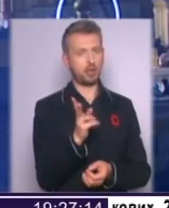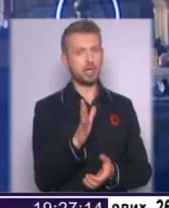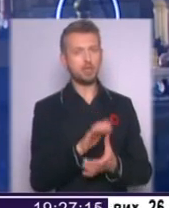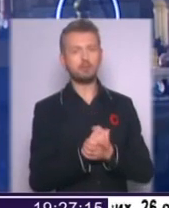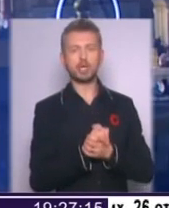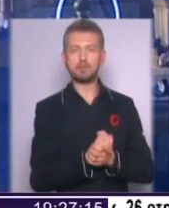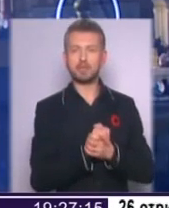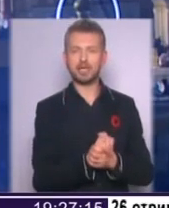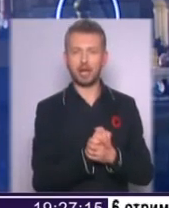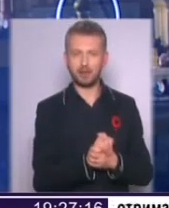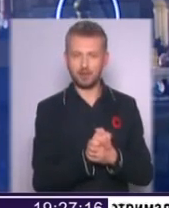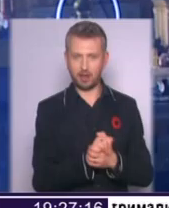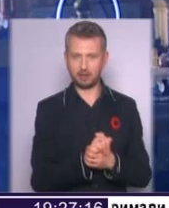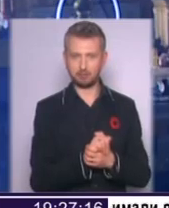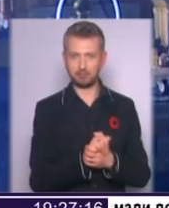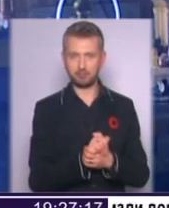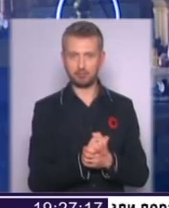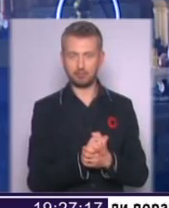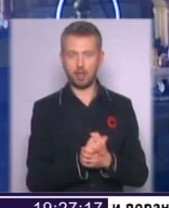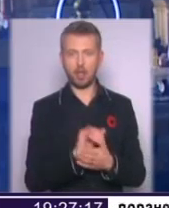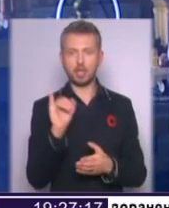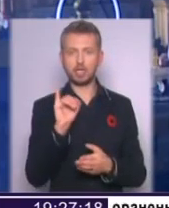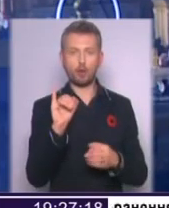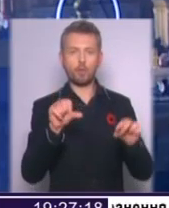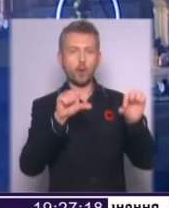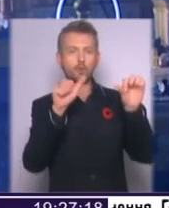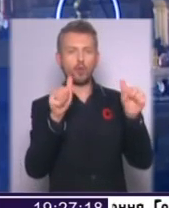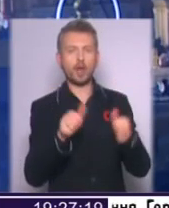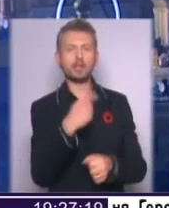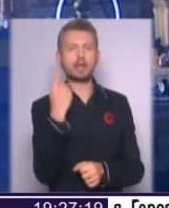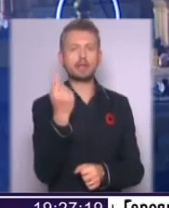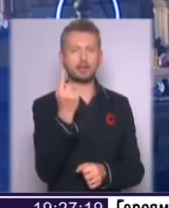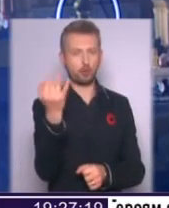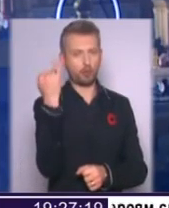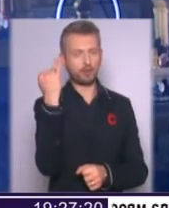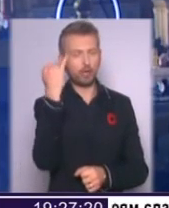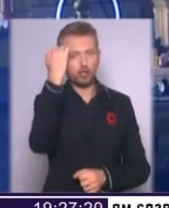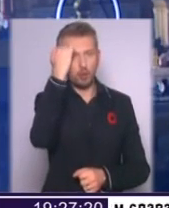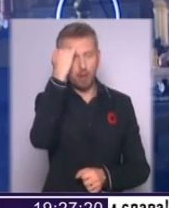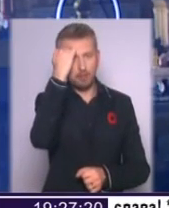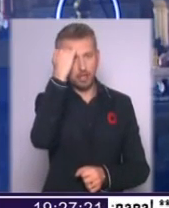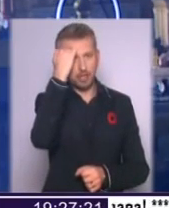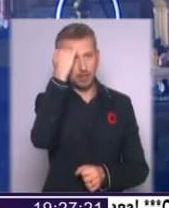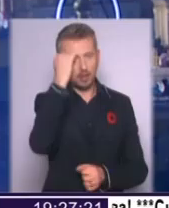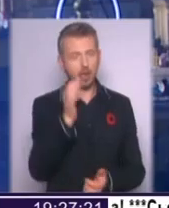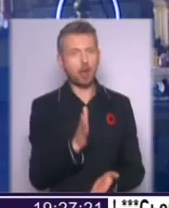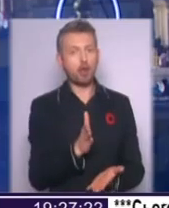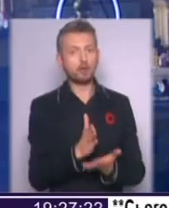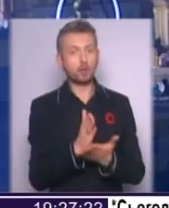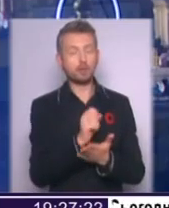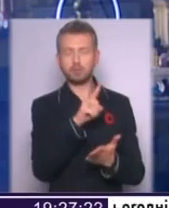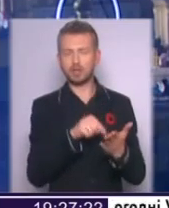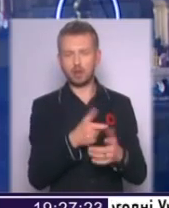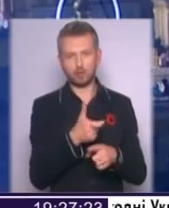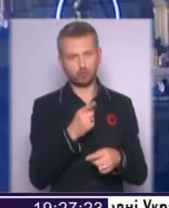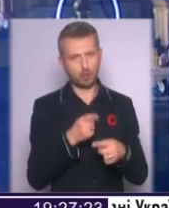примирення і формування єдиної історичної пам'яті стоїть питання дуже